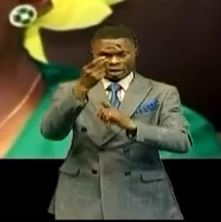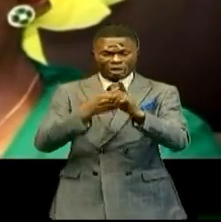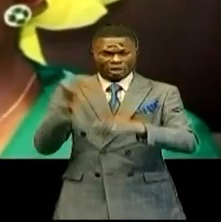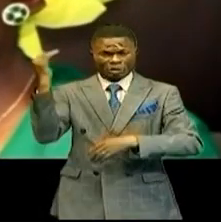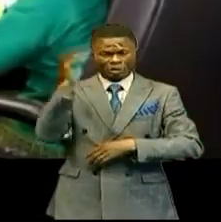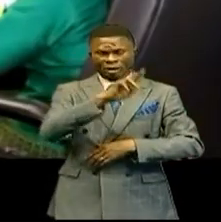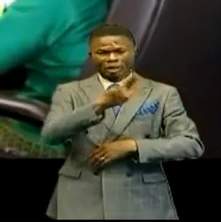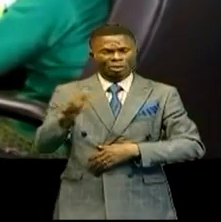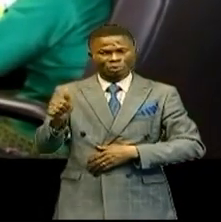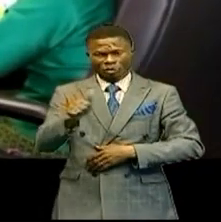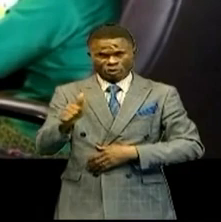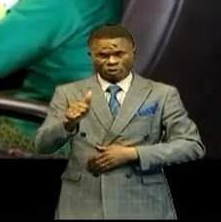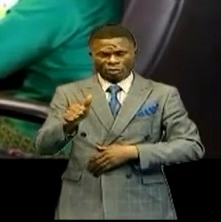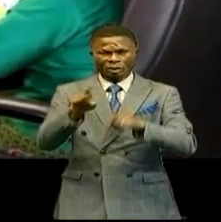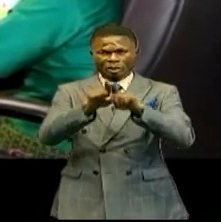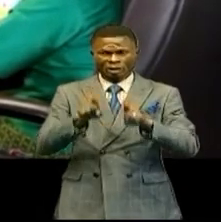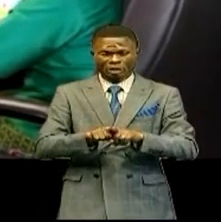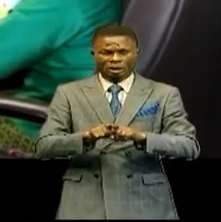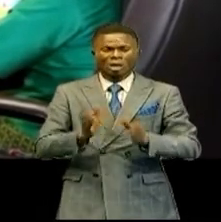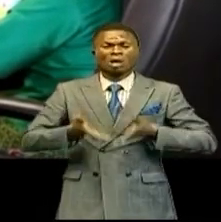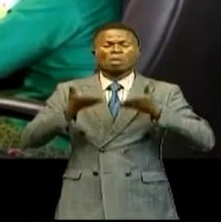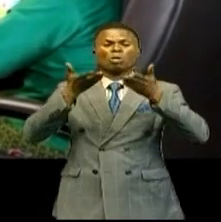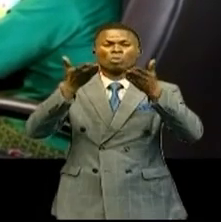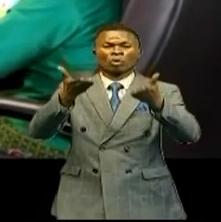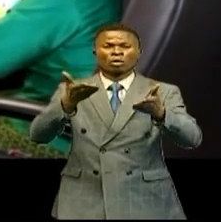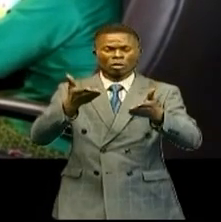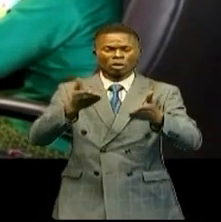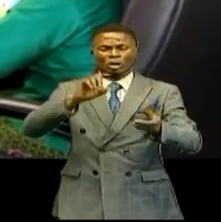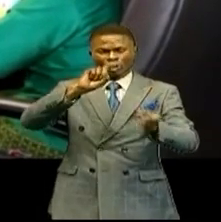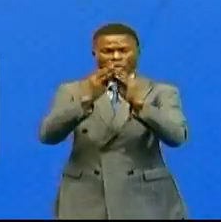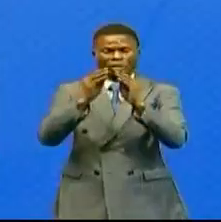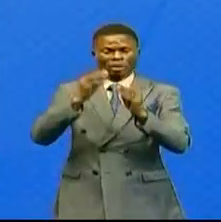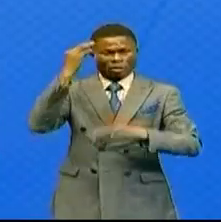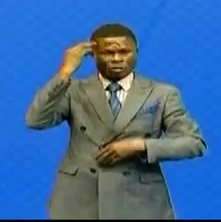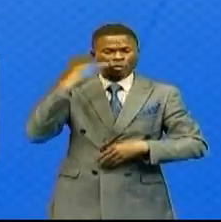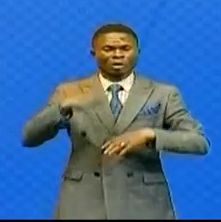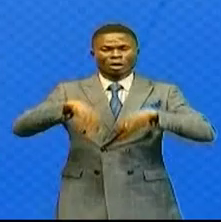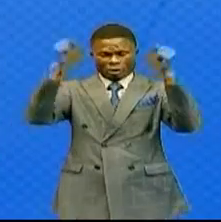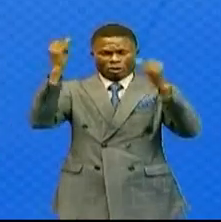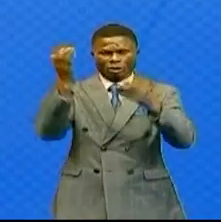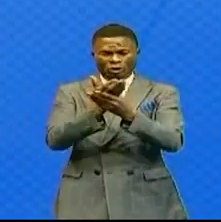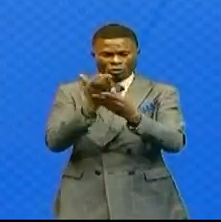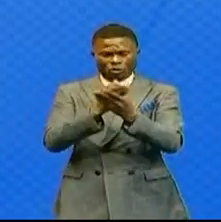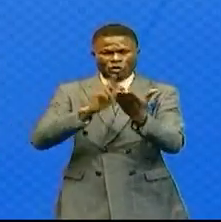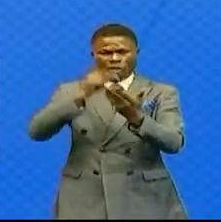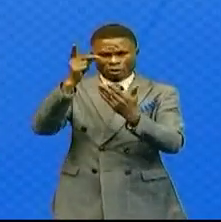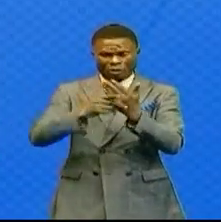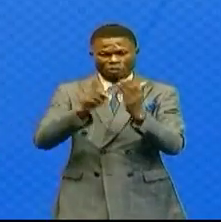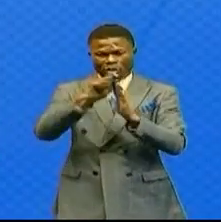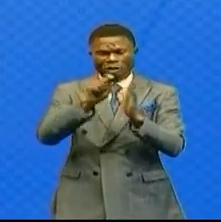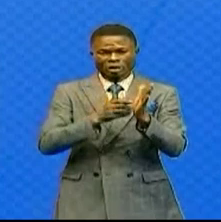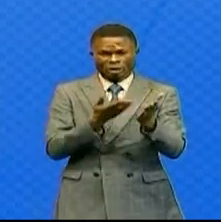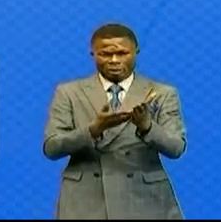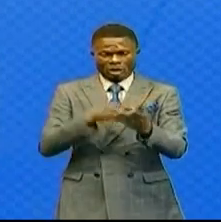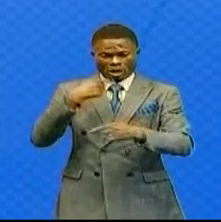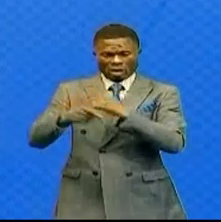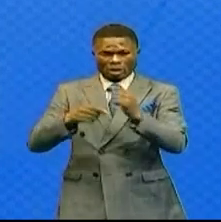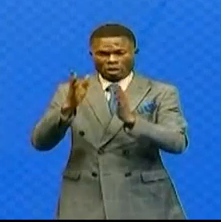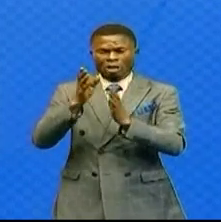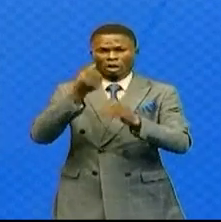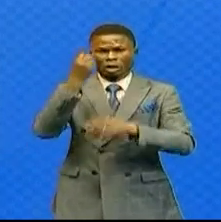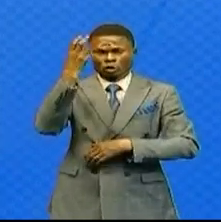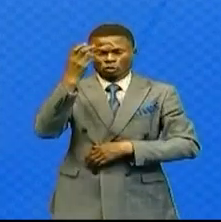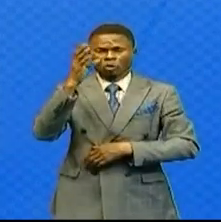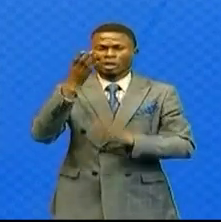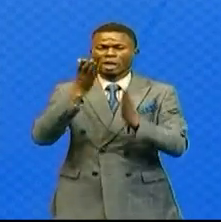pauvreté. Après débat et délibération, le Conseil des ministres a adopté ces 2 projets de texte. Commencés